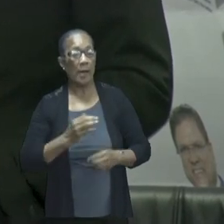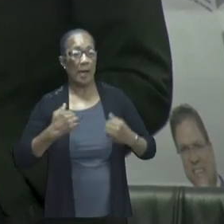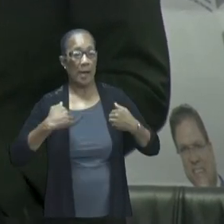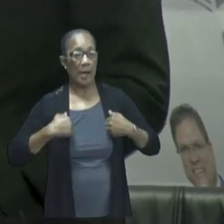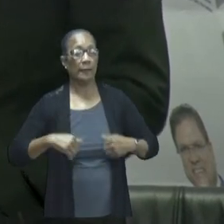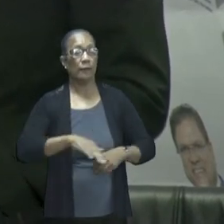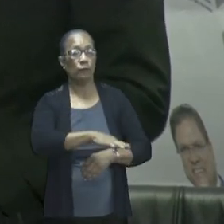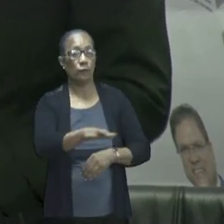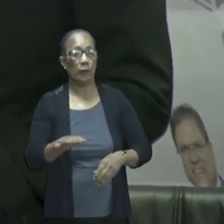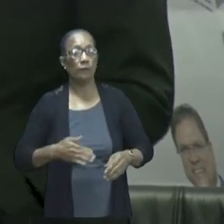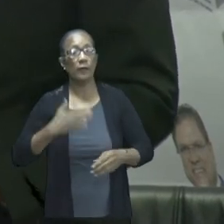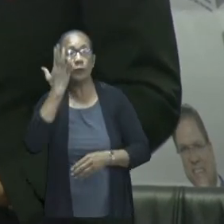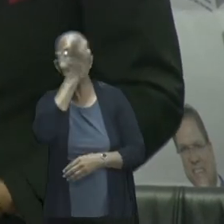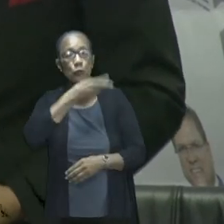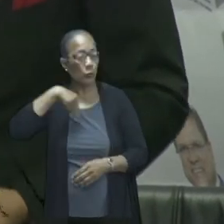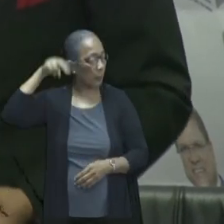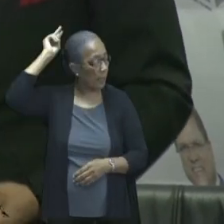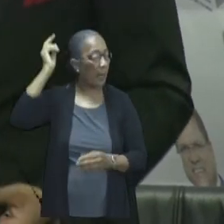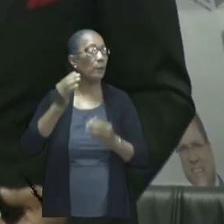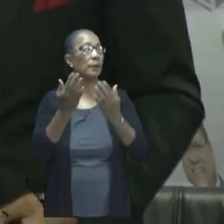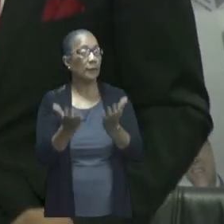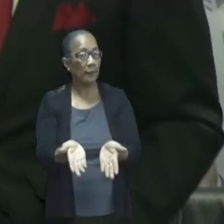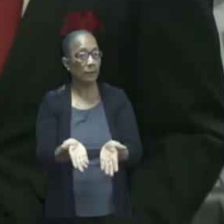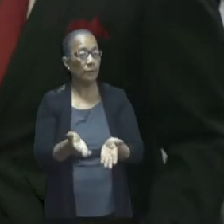suriname ik wel